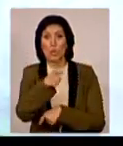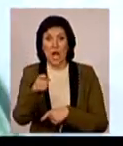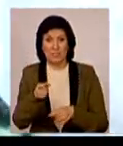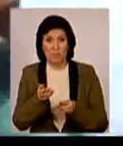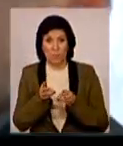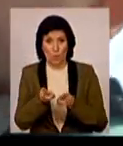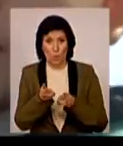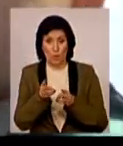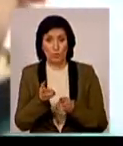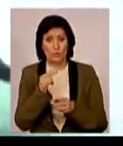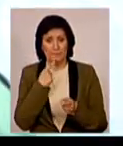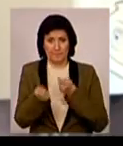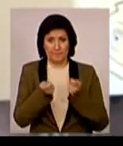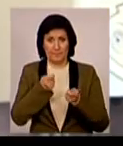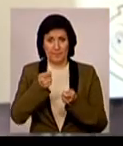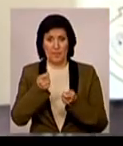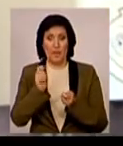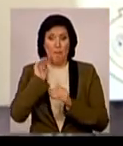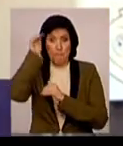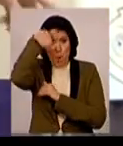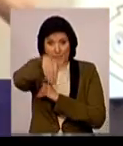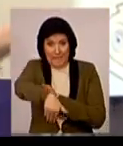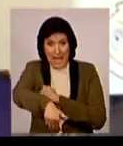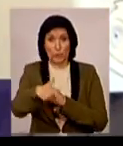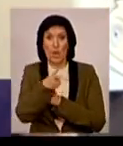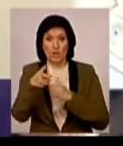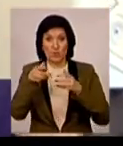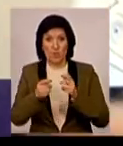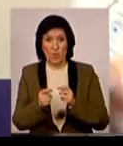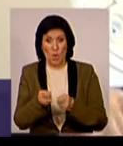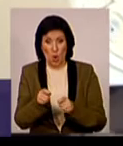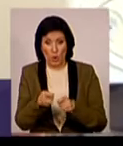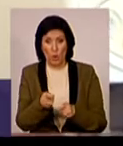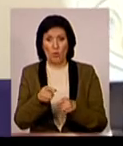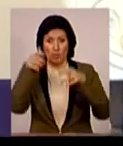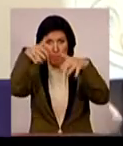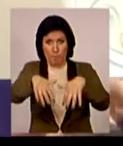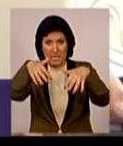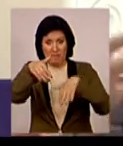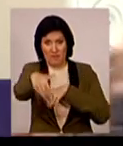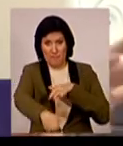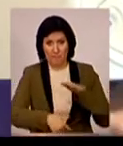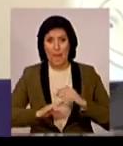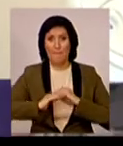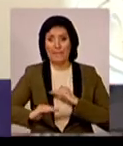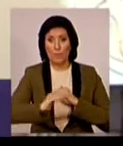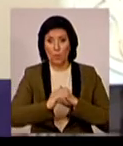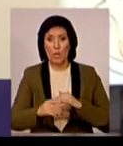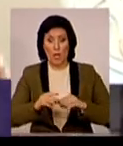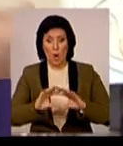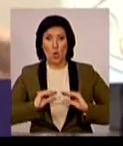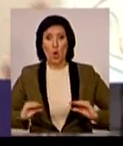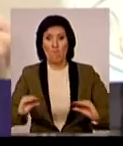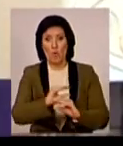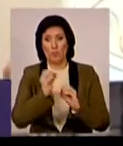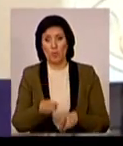острахом користується гарячою водою. Позаду газової колонки, позаду стінки бігла на підлогу. Вчора ковер, який тут